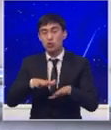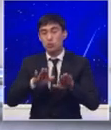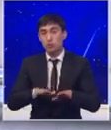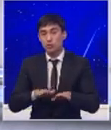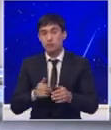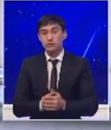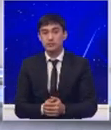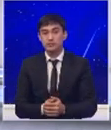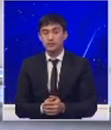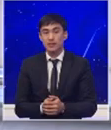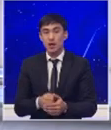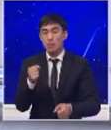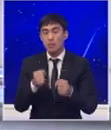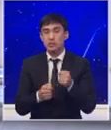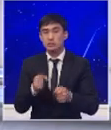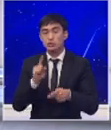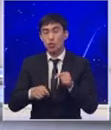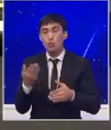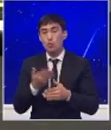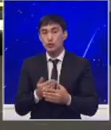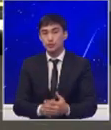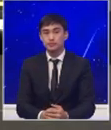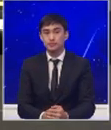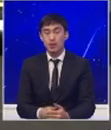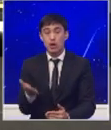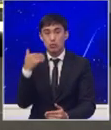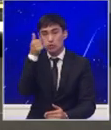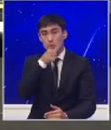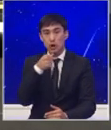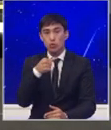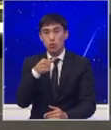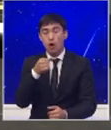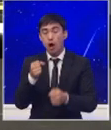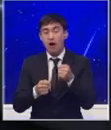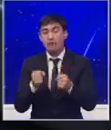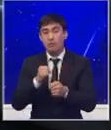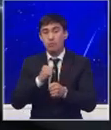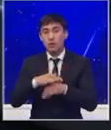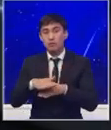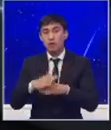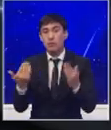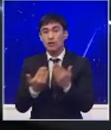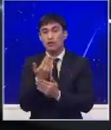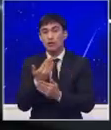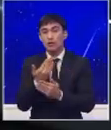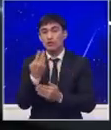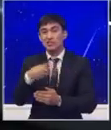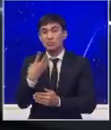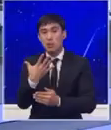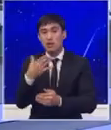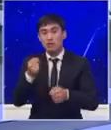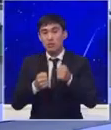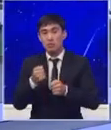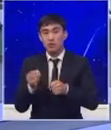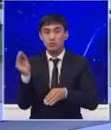пунктов машинам и скорой помощи. В прошлом году автопарк областной скорой помощи был обновлен на 35 автомобилей. В этом